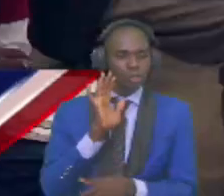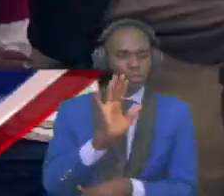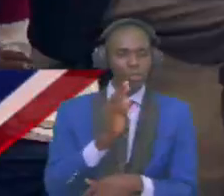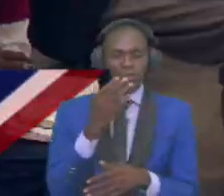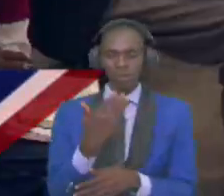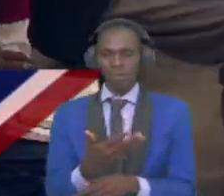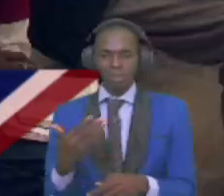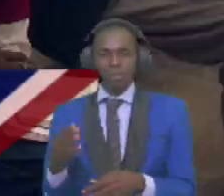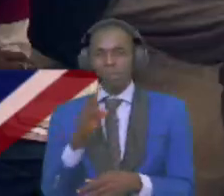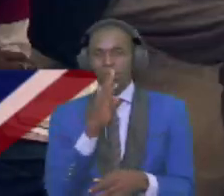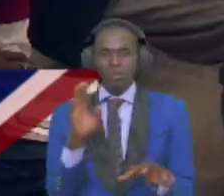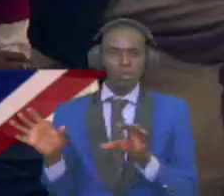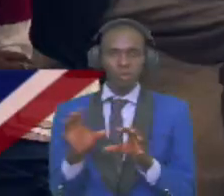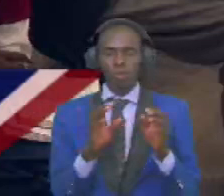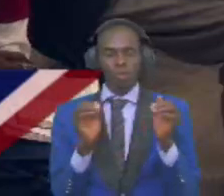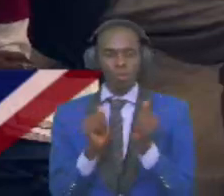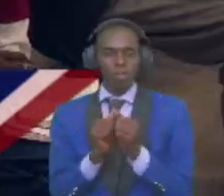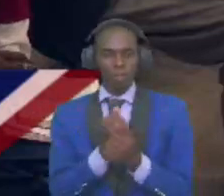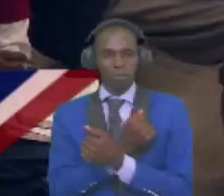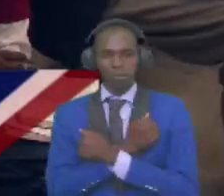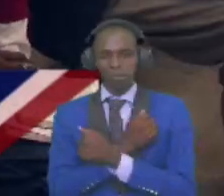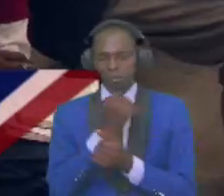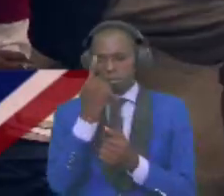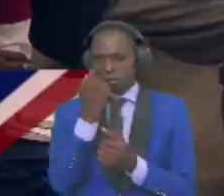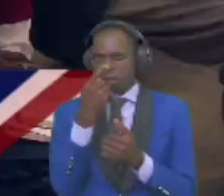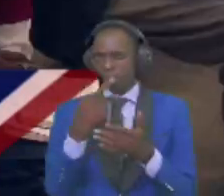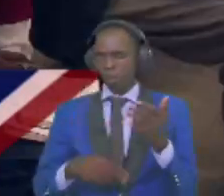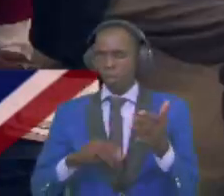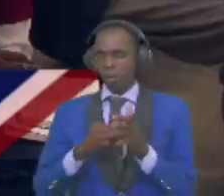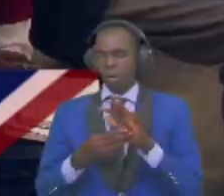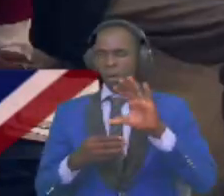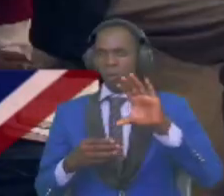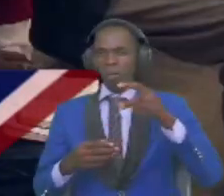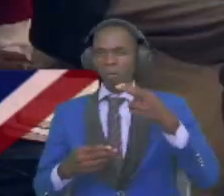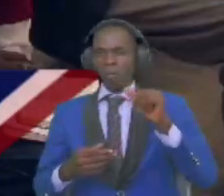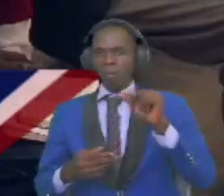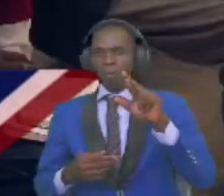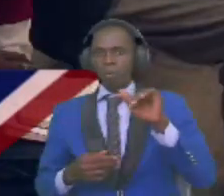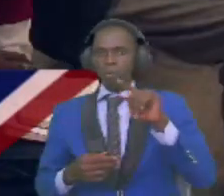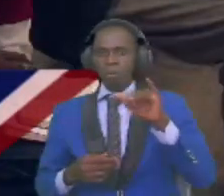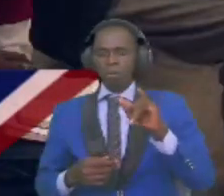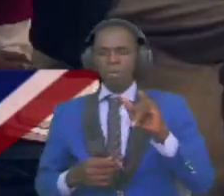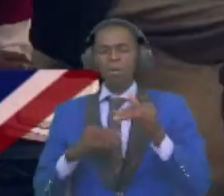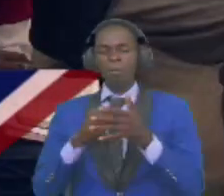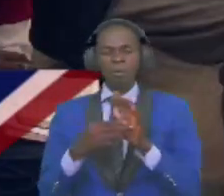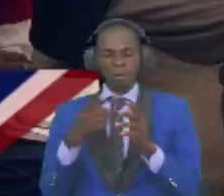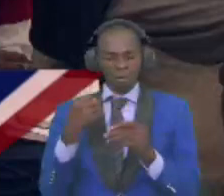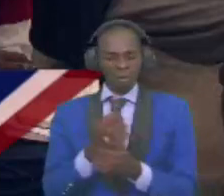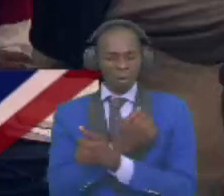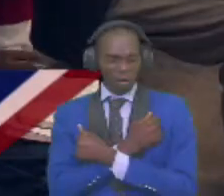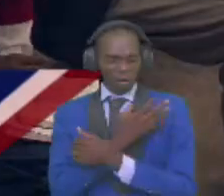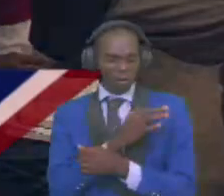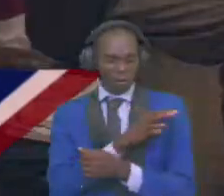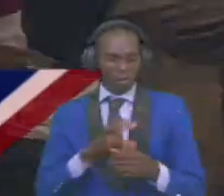faites se fasse avec charité cette charité charité dis pas que vous comprenez cela la charité c'est l'amour